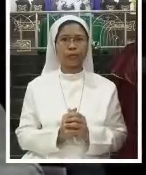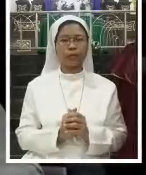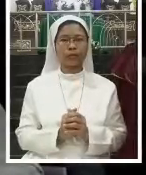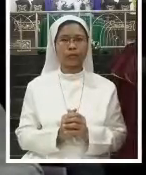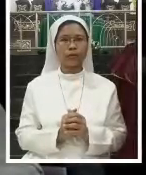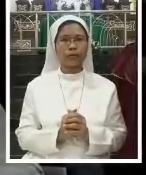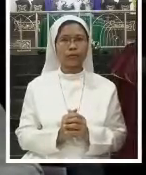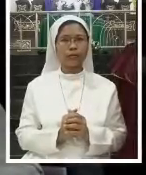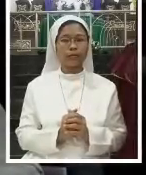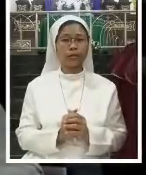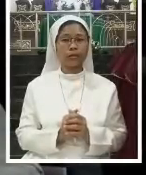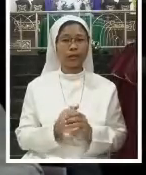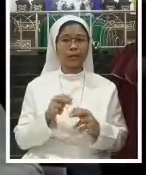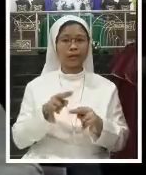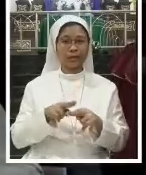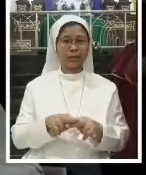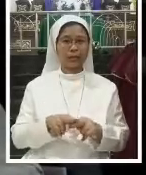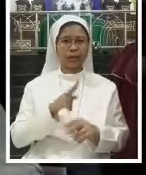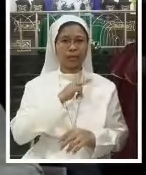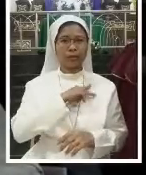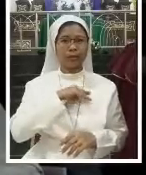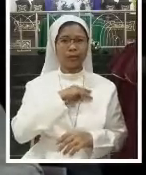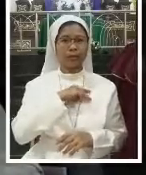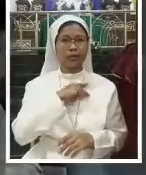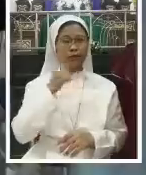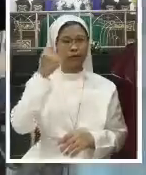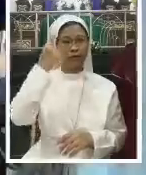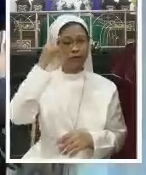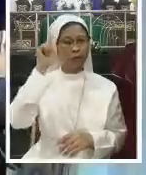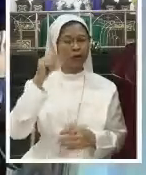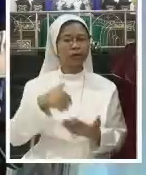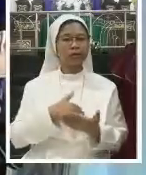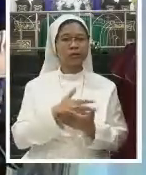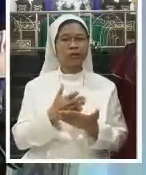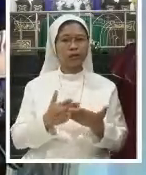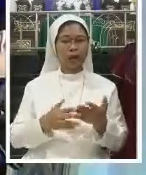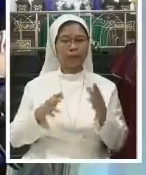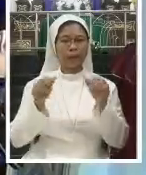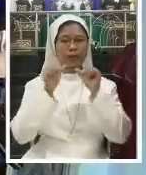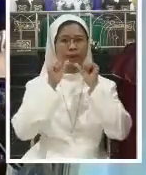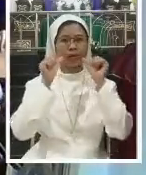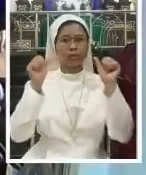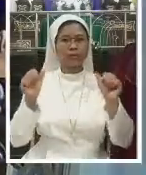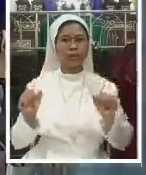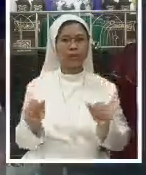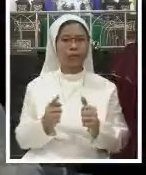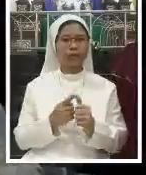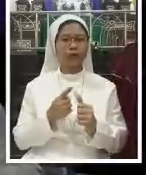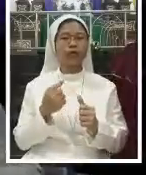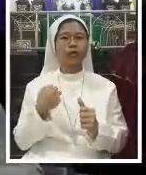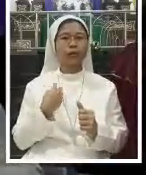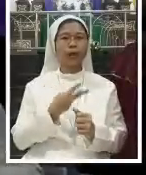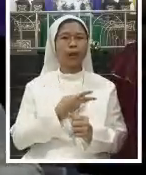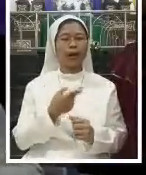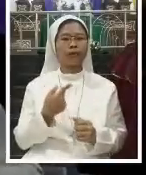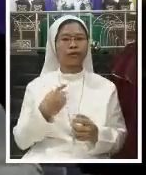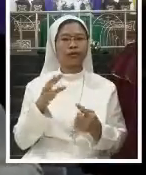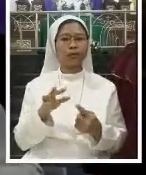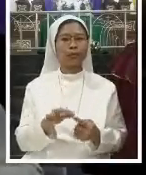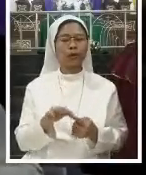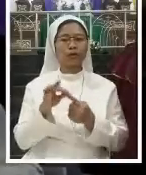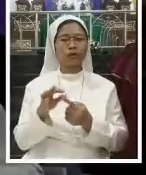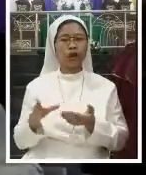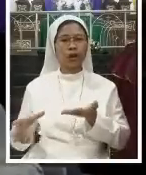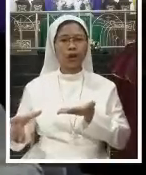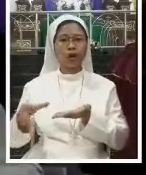Amen. Matukaw po ang gabos sa kadikit na anunsyo. Enot, magkakaigwa po kita ng special